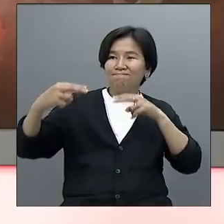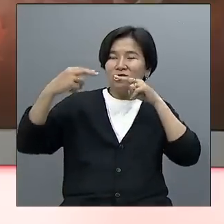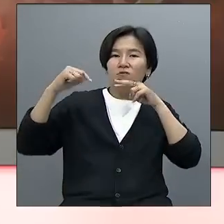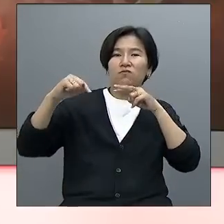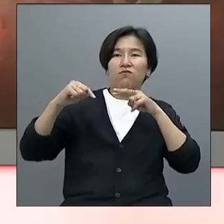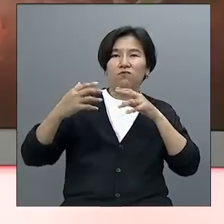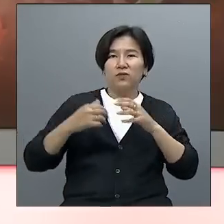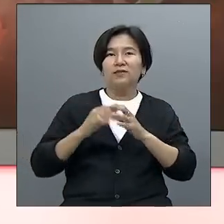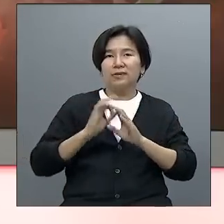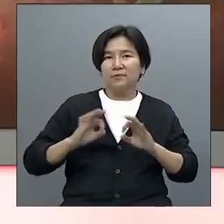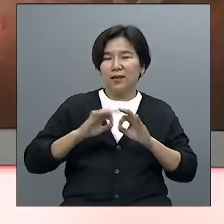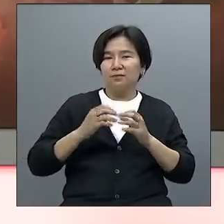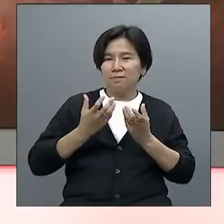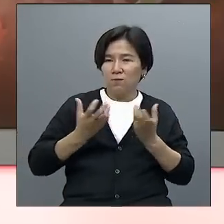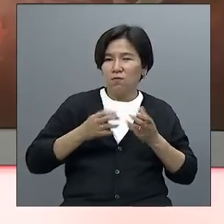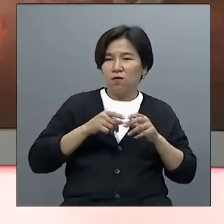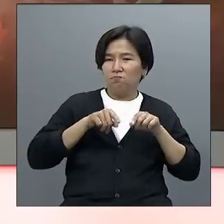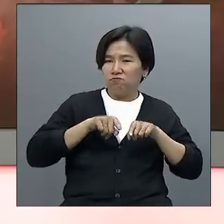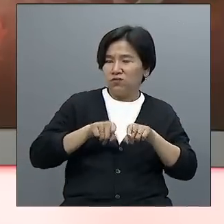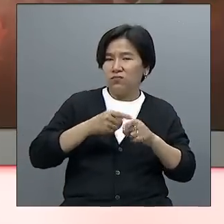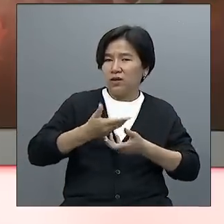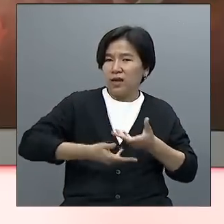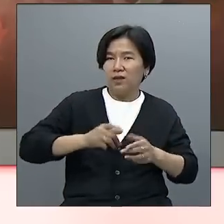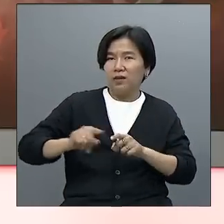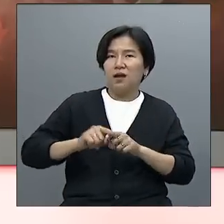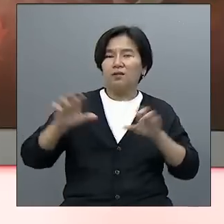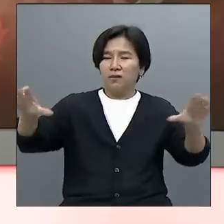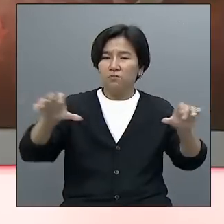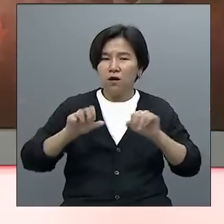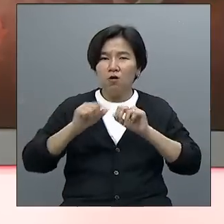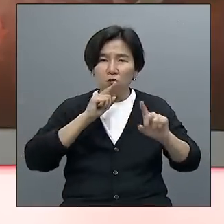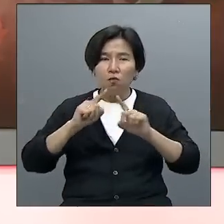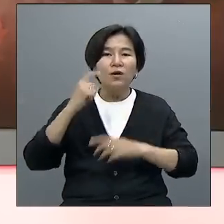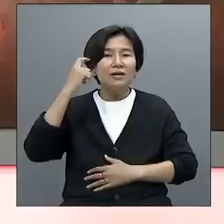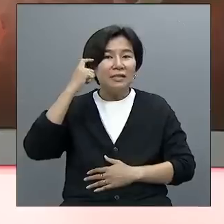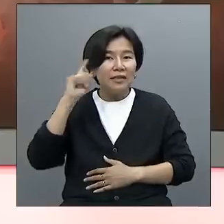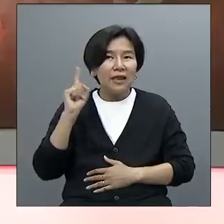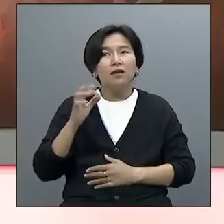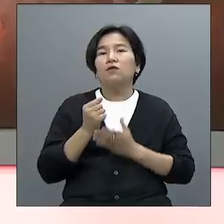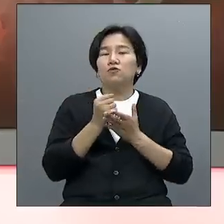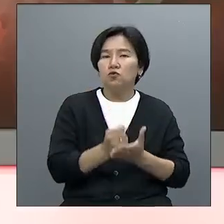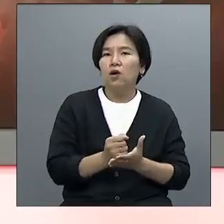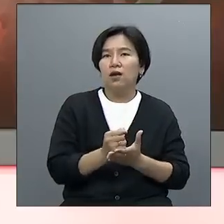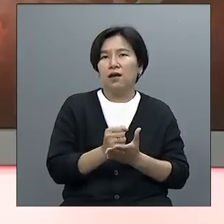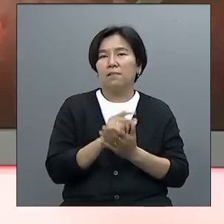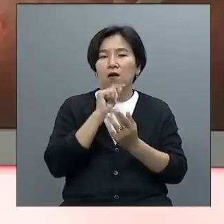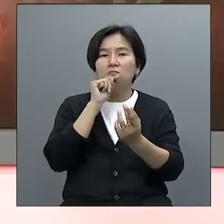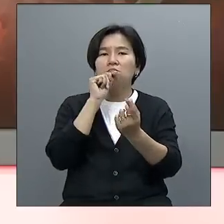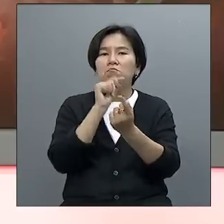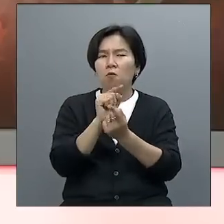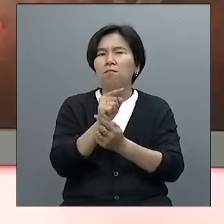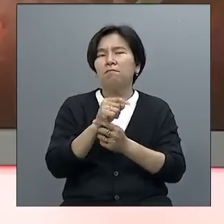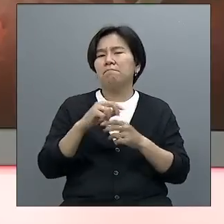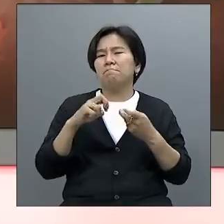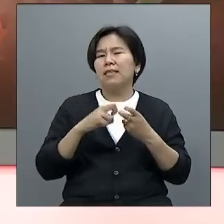ไม่ได้นะคะแต่การมีพื้นที่ให้ 2มหาอำนาจได้พูดคุยกันก็น่าจะช่วยทำให้การแข่งขันและการเผชิญหน้านั้นนะคะไม่กลายเป็นความ